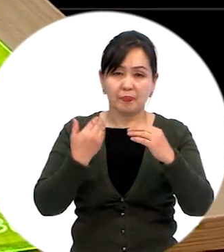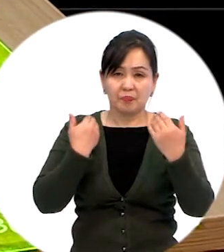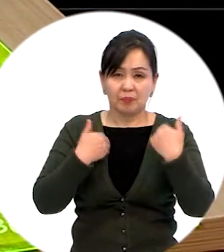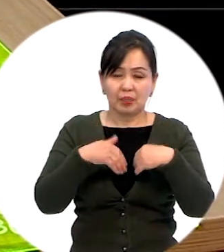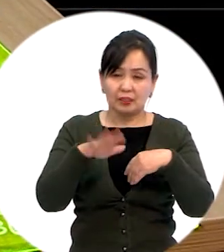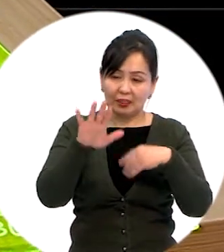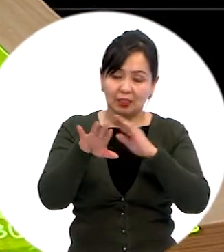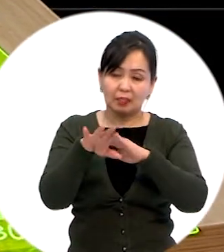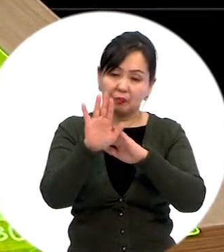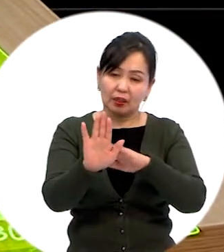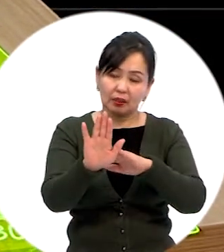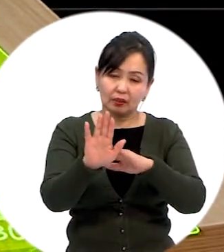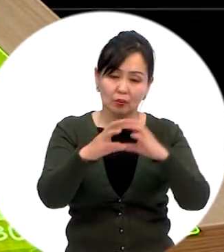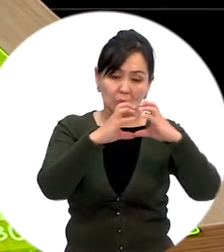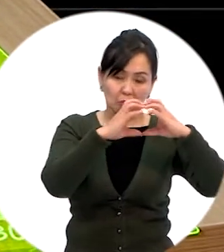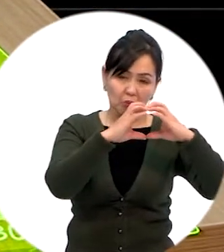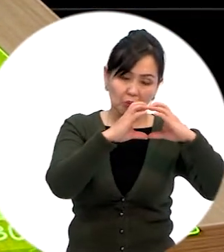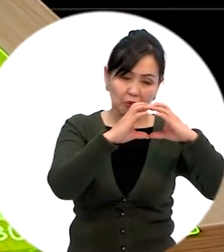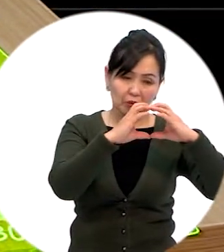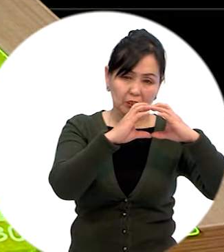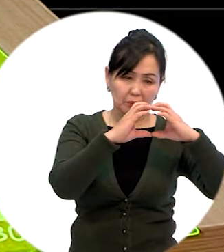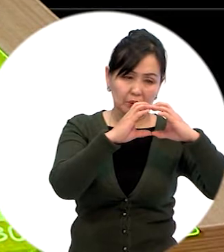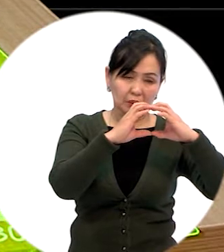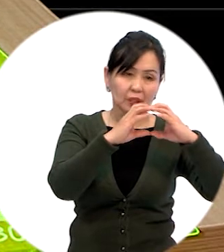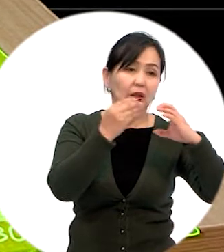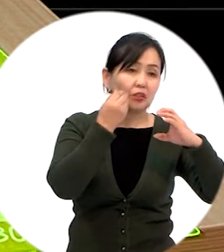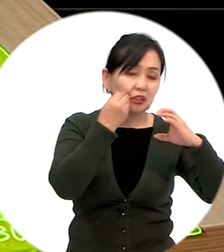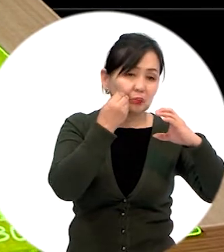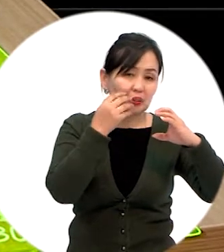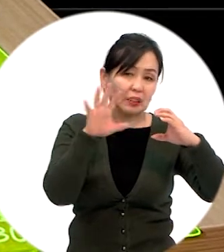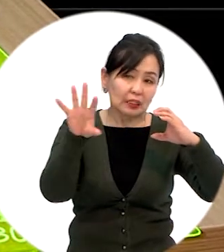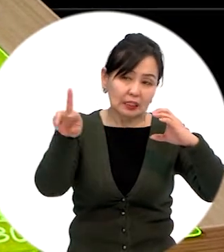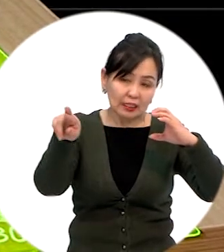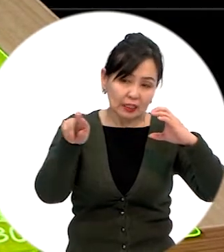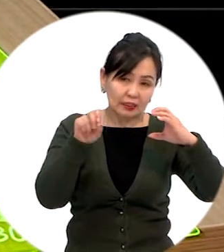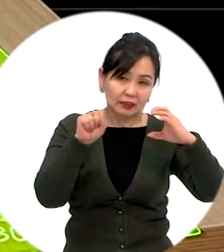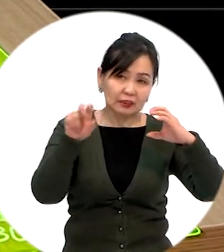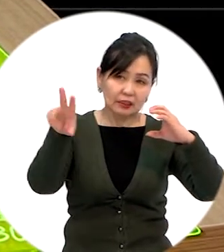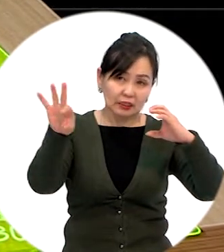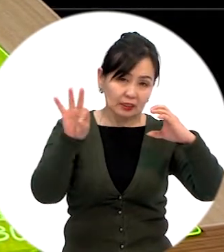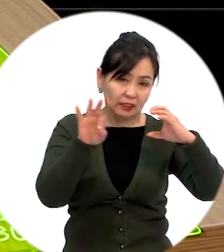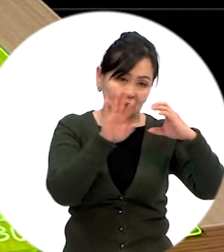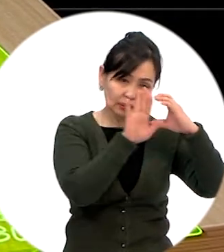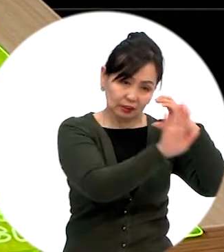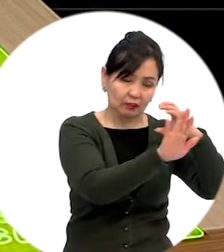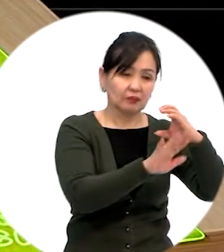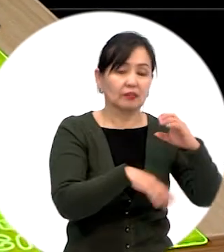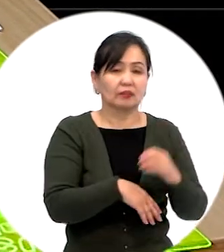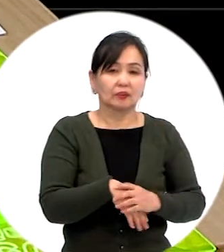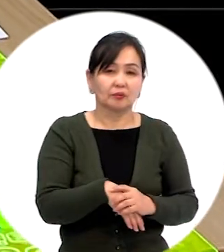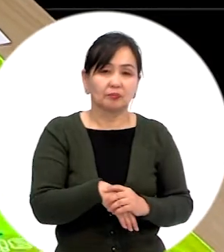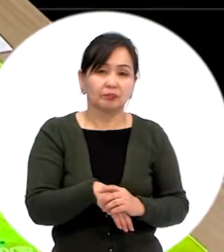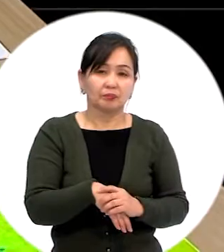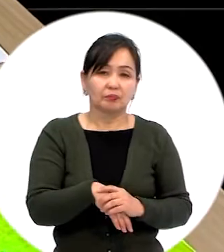энэ багшийнхэн гар байгаа нүдэнд бөөрөнхий хэлбэртэй мөртлөө жимсийг энэ